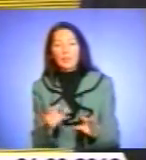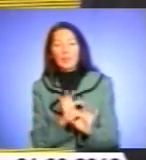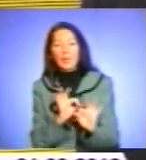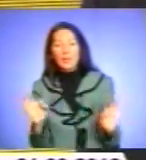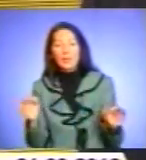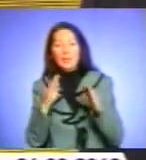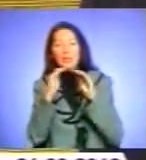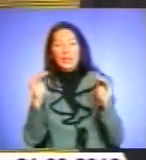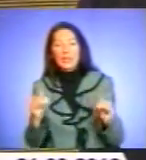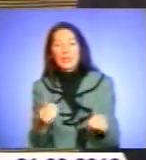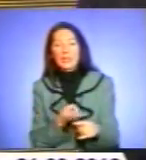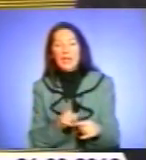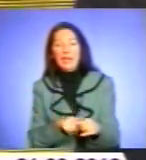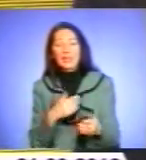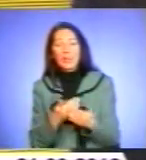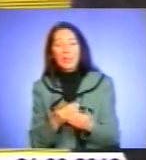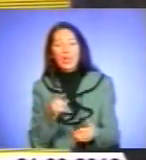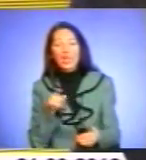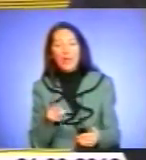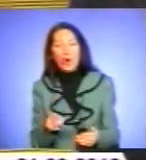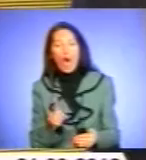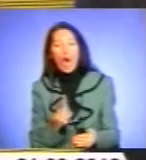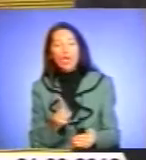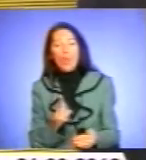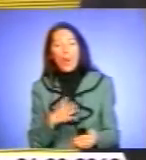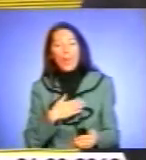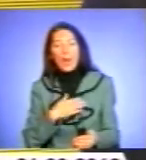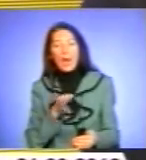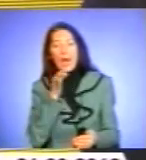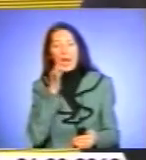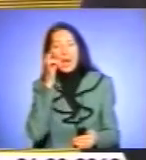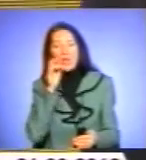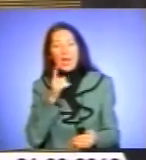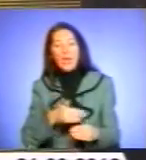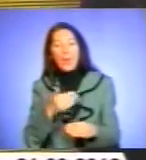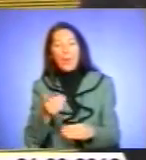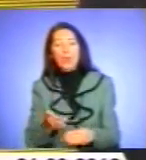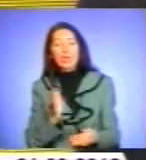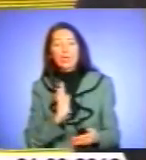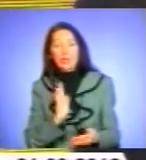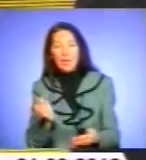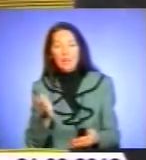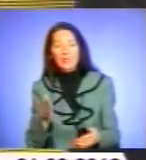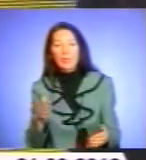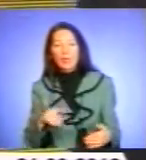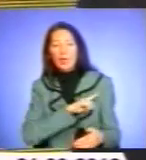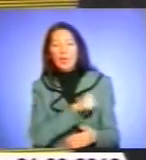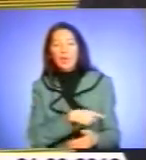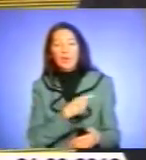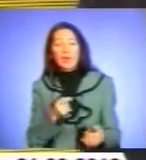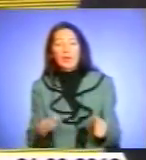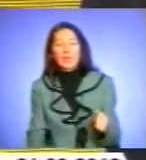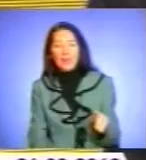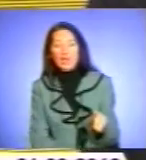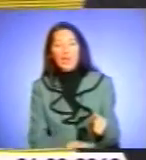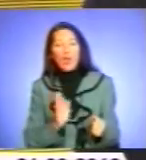прекрасной теплицы. Это пример того, что мы рано или поздно встанем крепко на ноги и